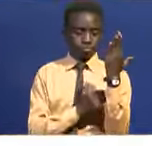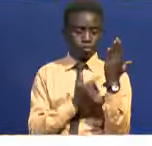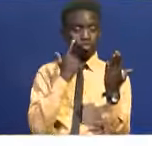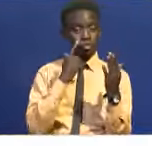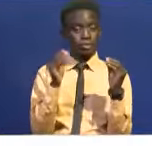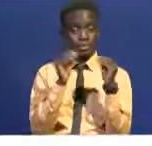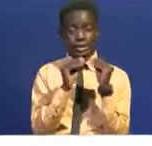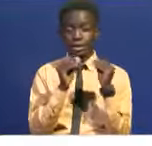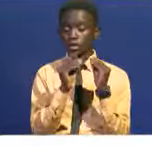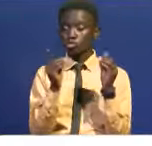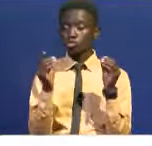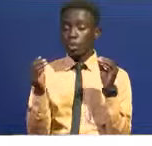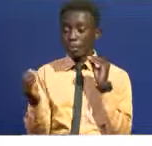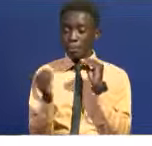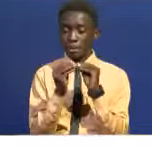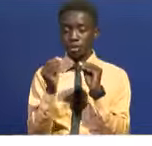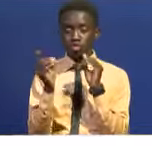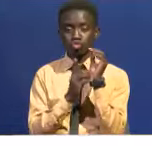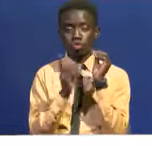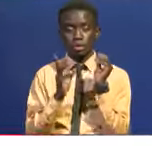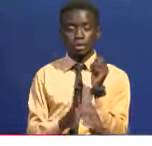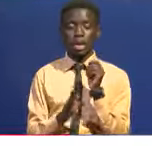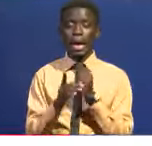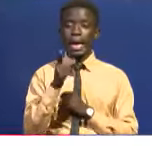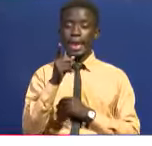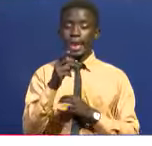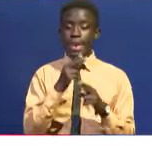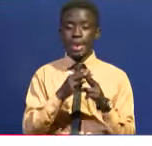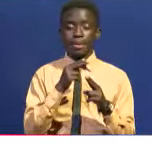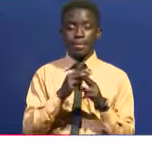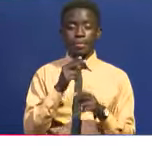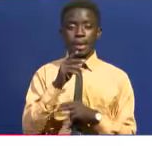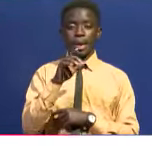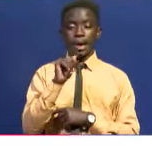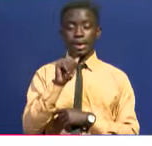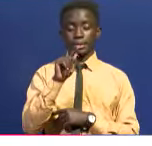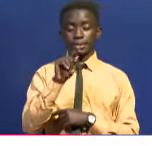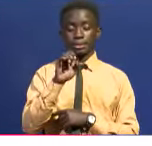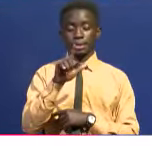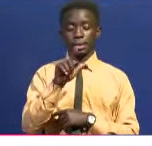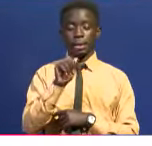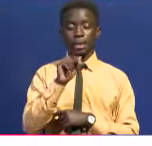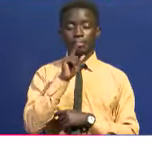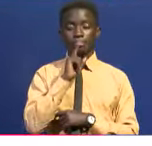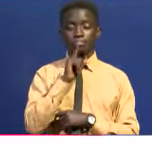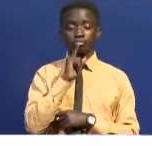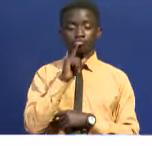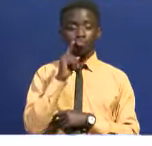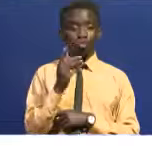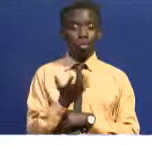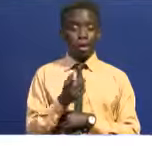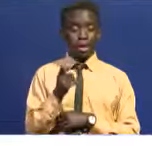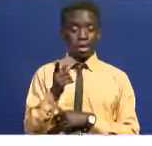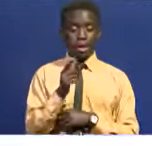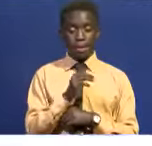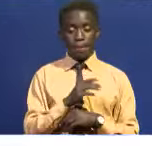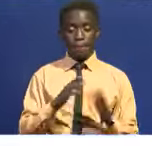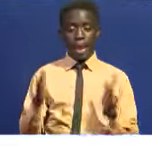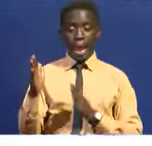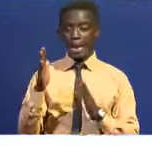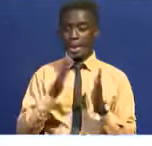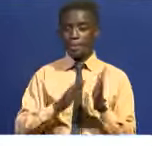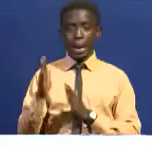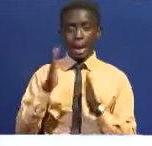wa hospitali za umma katika kaunti ya Kiambu, Dr. Atela alilalamikia kile alichokitaja kuwa mpango uliotekelezwa kwa haraka